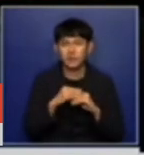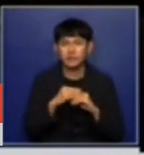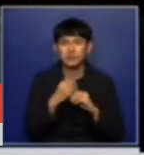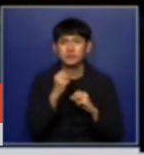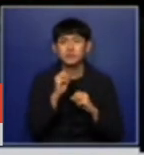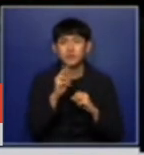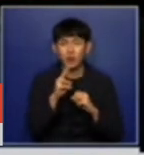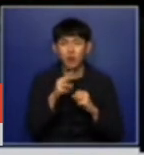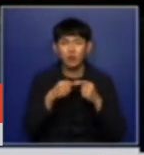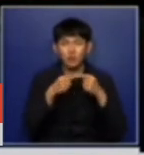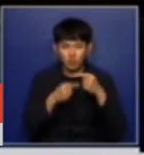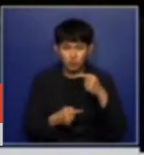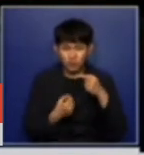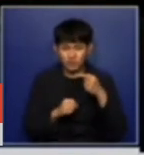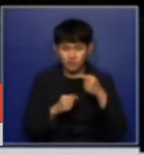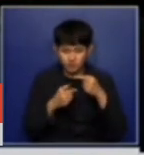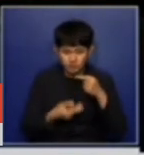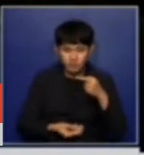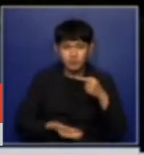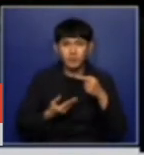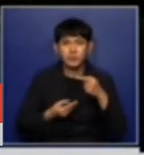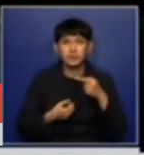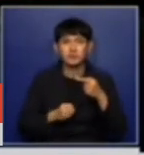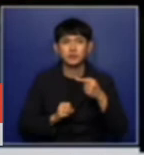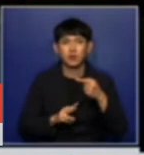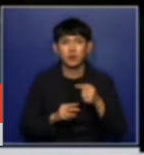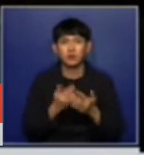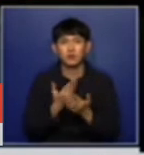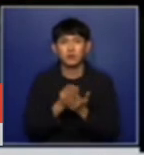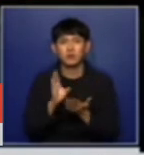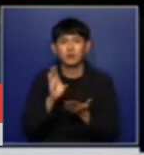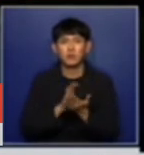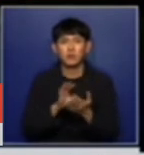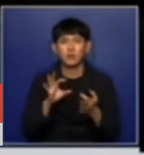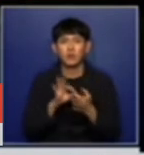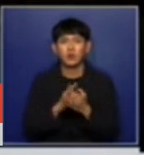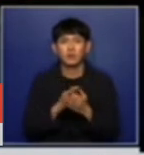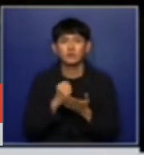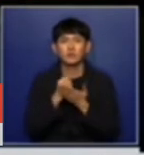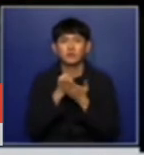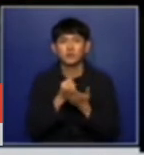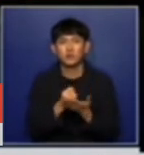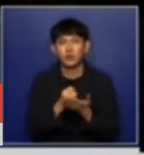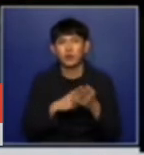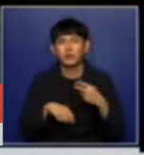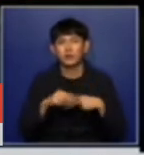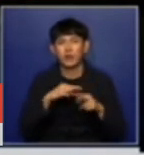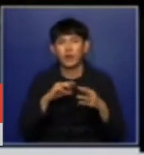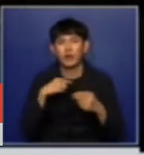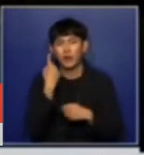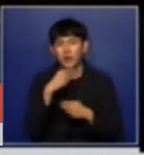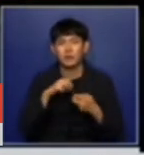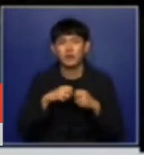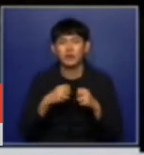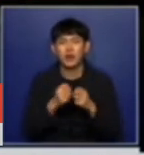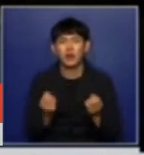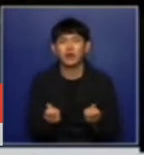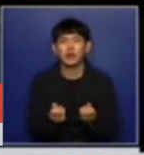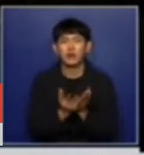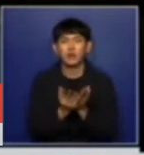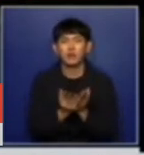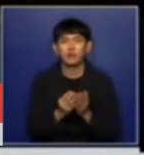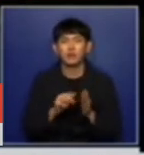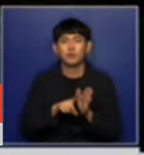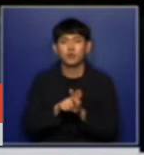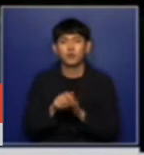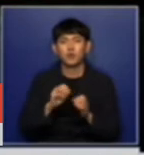ดเรื่องของค่าใช้จ่ายบรรเทาแก้ไขและเยียวยาผู้ที่รับผลกระทบ จากการระบาด